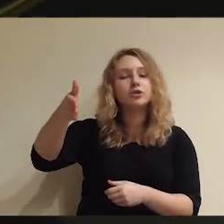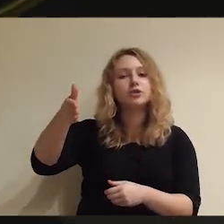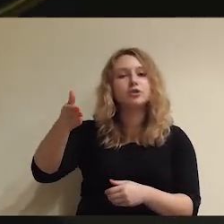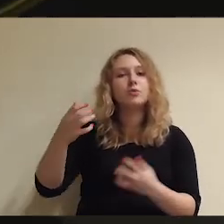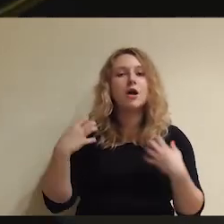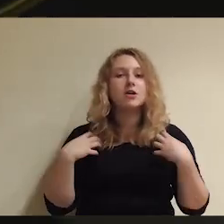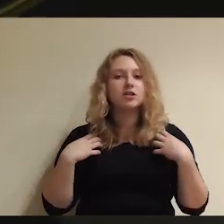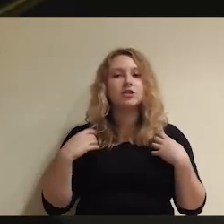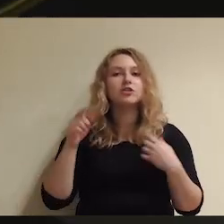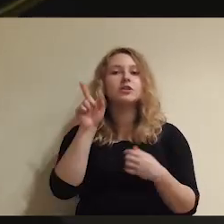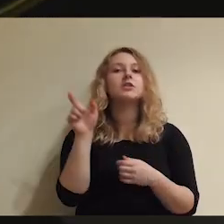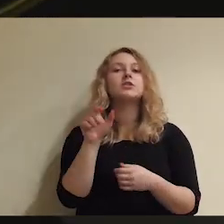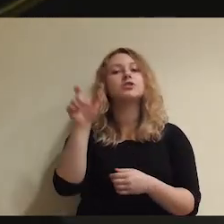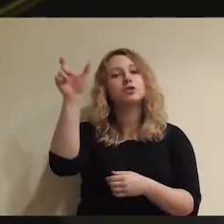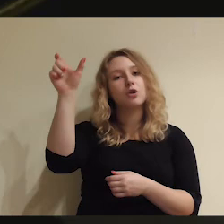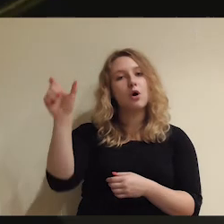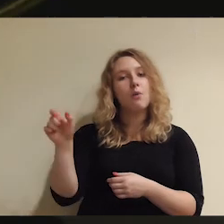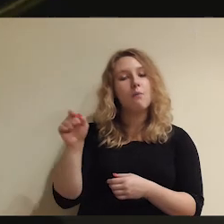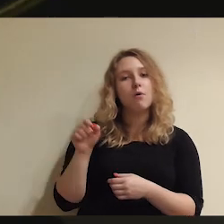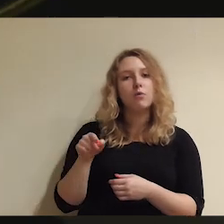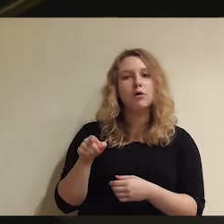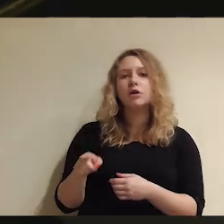moje przyszłe życie z Tobą.